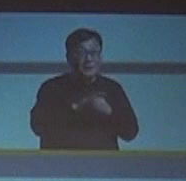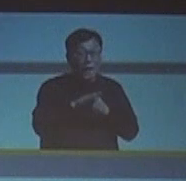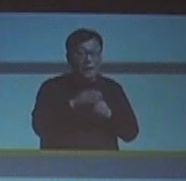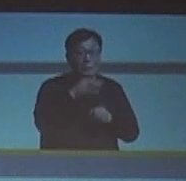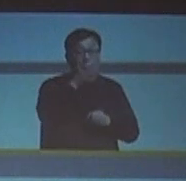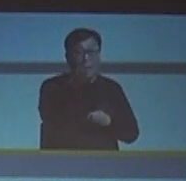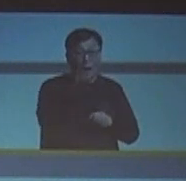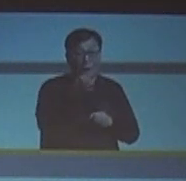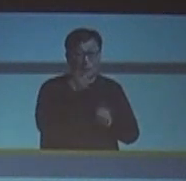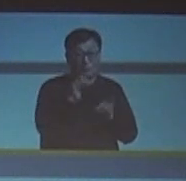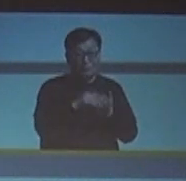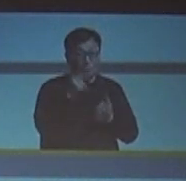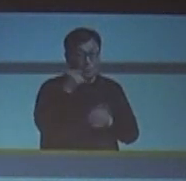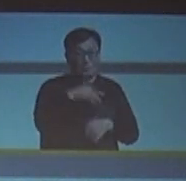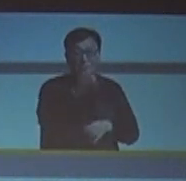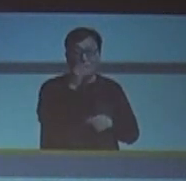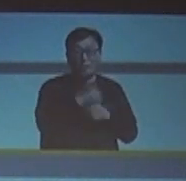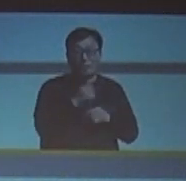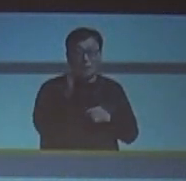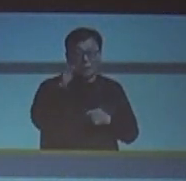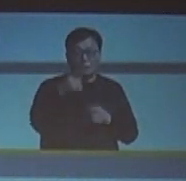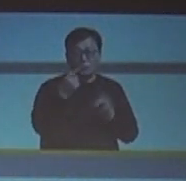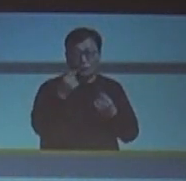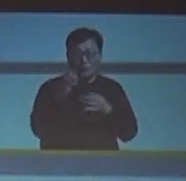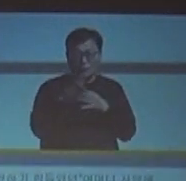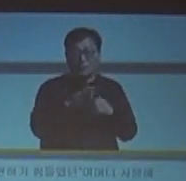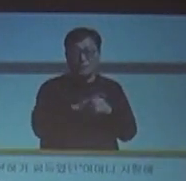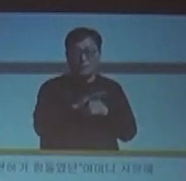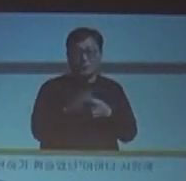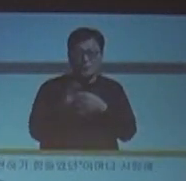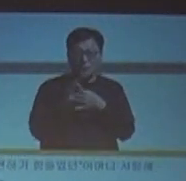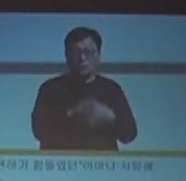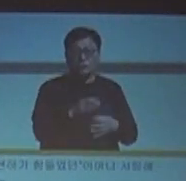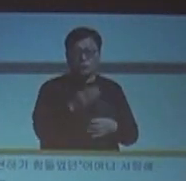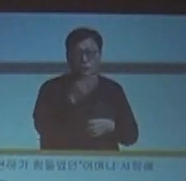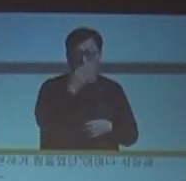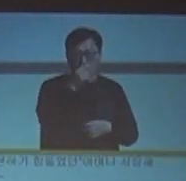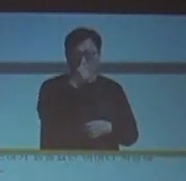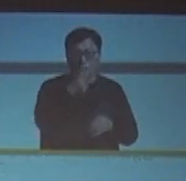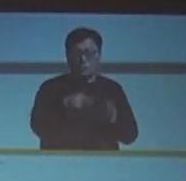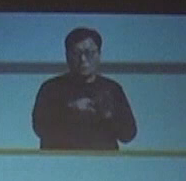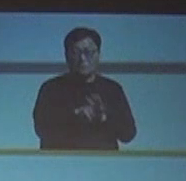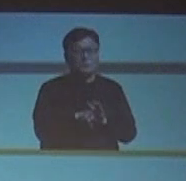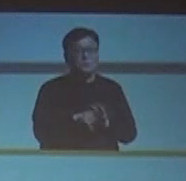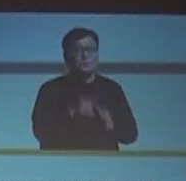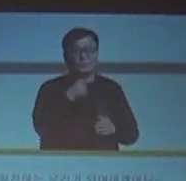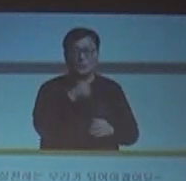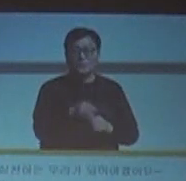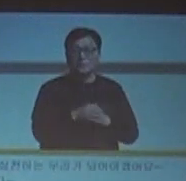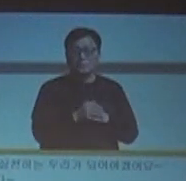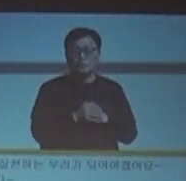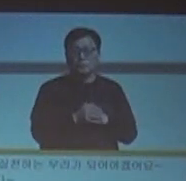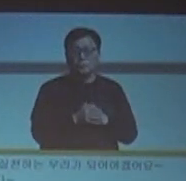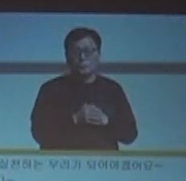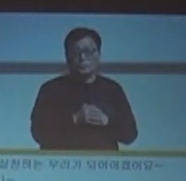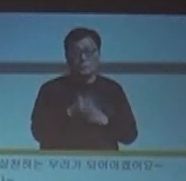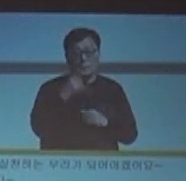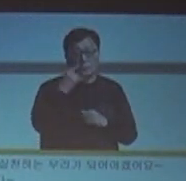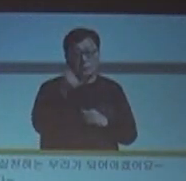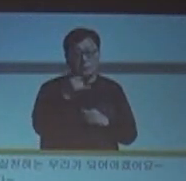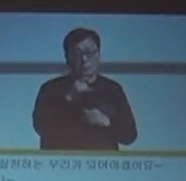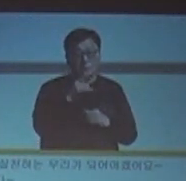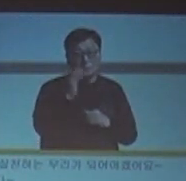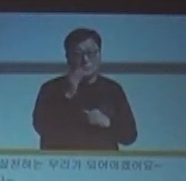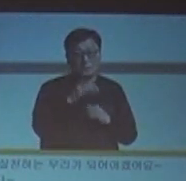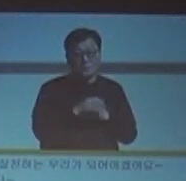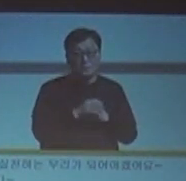앞으로 쭉 사랑 표현과 친해지시길 바랍니다 네. 네. 네. 어머니가 아니실까 생각이 듭니다 어머니가 아, 아니, 아니세요